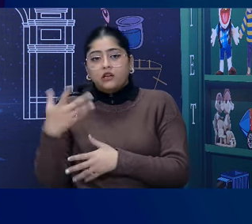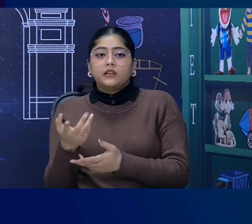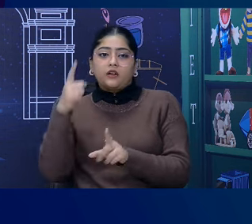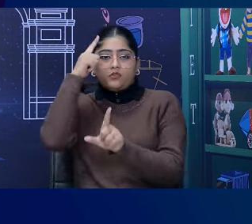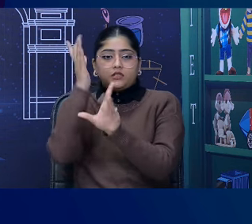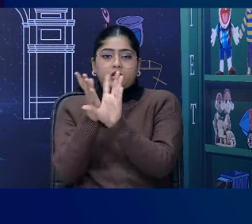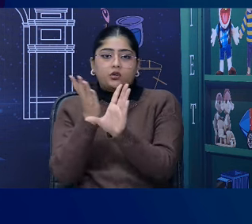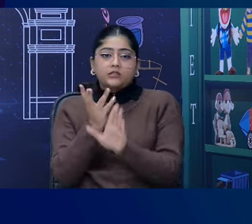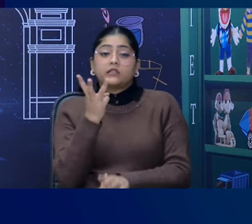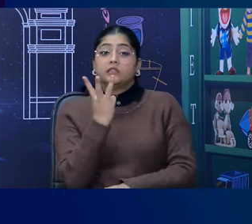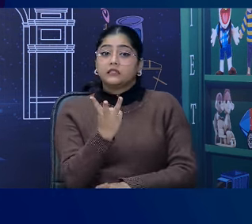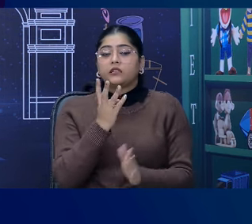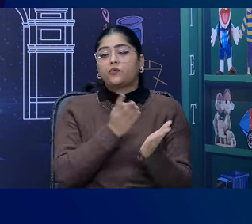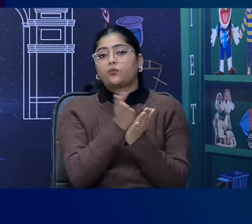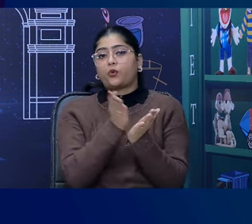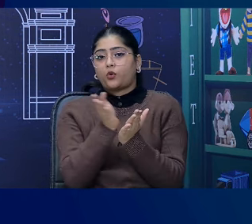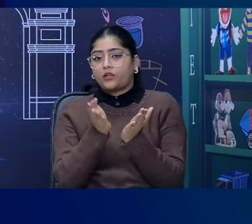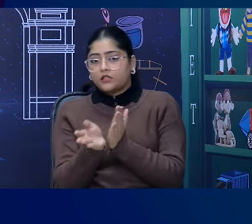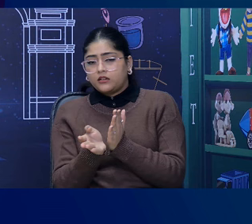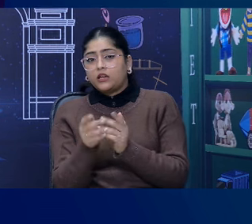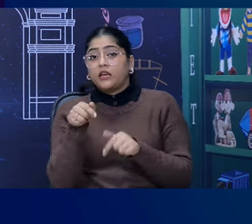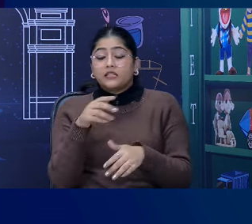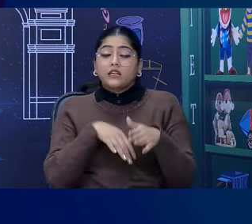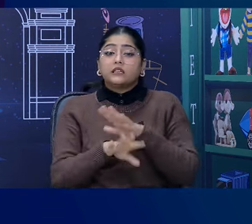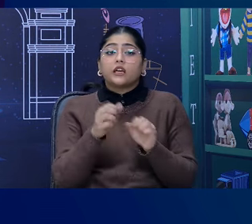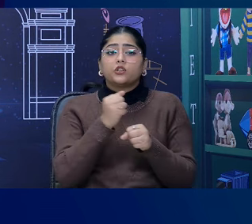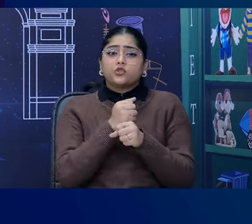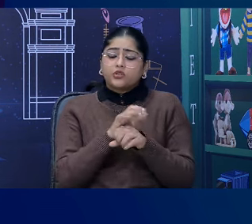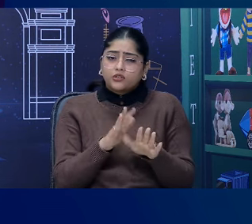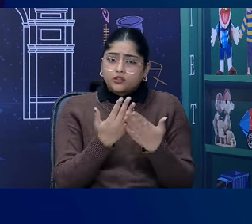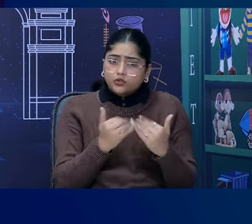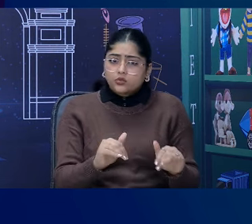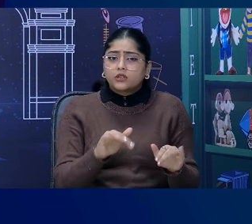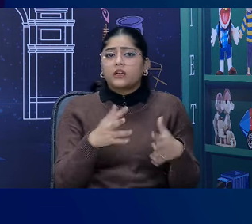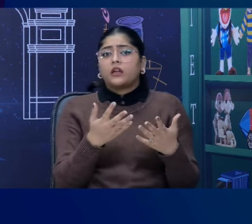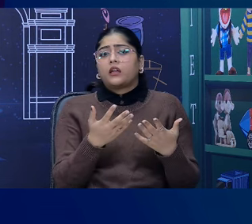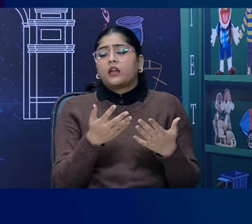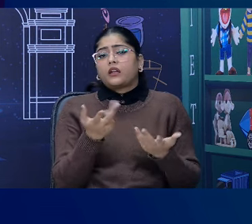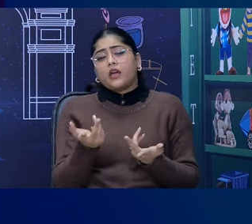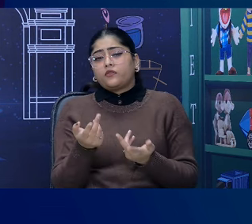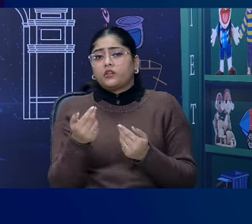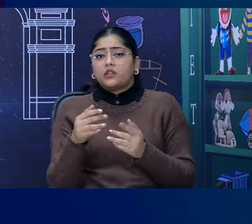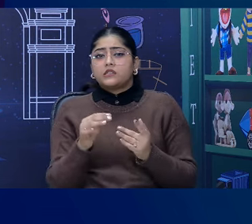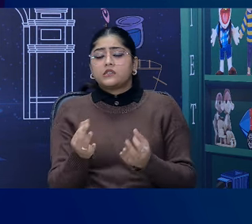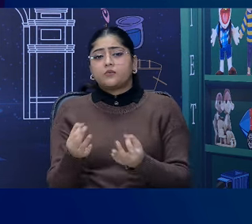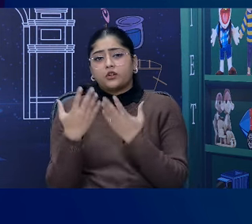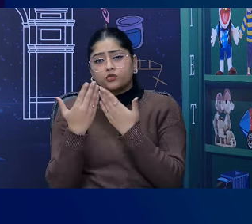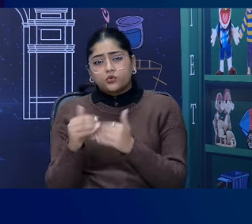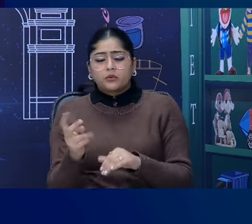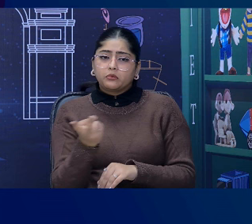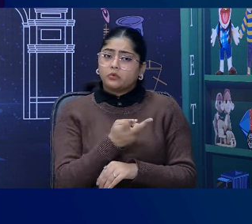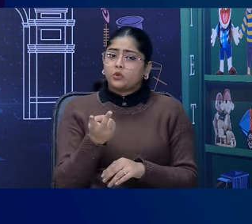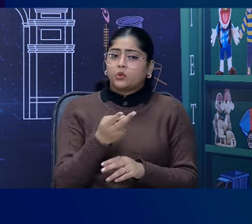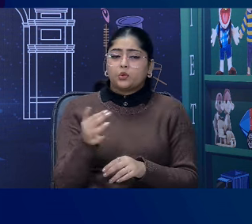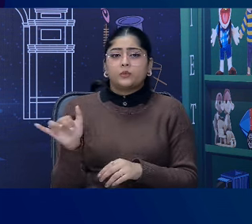वो नॉर्मल इंसान है एबल बॉडीड है या डिसेबल्ड है हर कोई ये सिम्टम्स फॉलो य एक्सपीरियंस करता है अगर